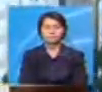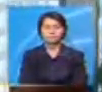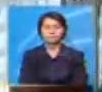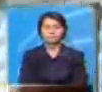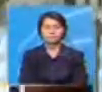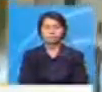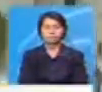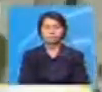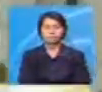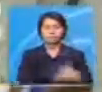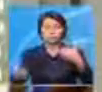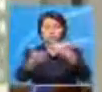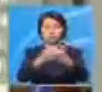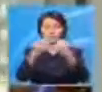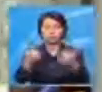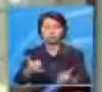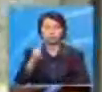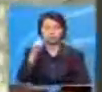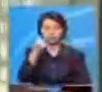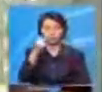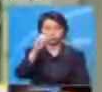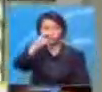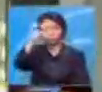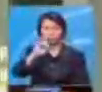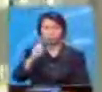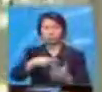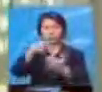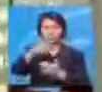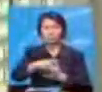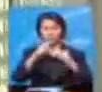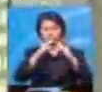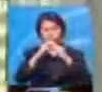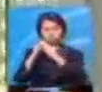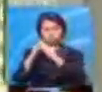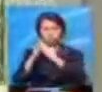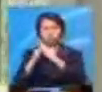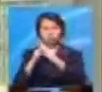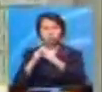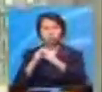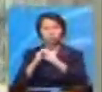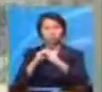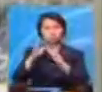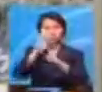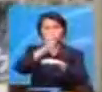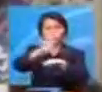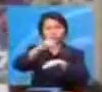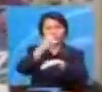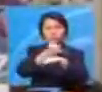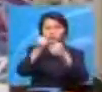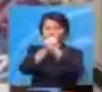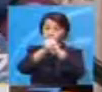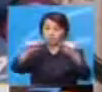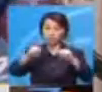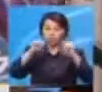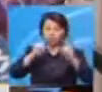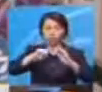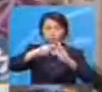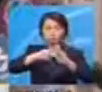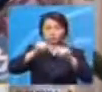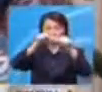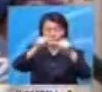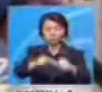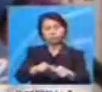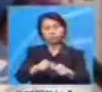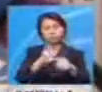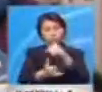ber sehingga kini 10% pembinaan projek Perumahan impiana Sky resideny Bukit Jalil ini siap dan boleh mula diduki